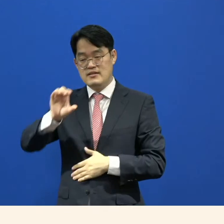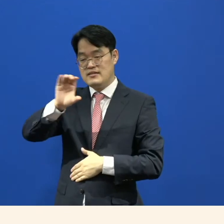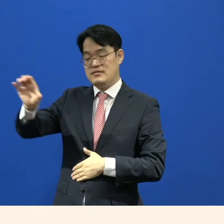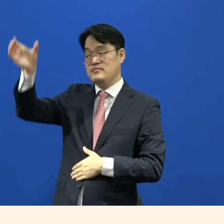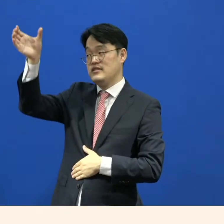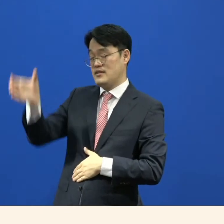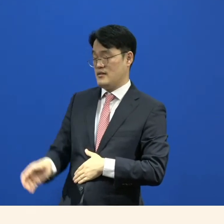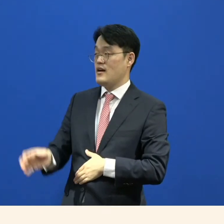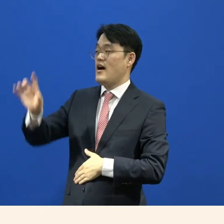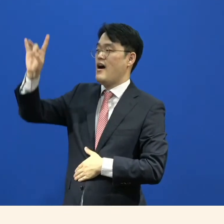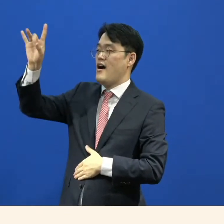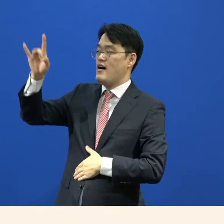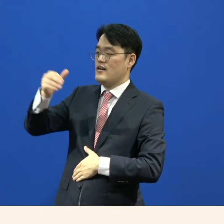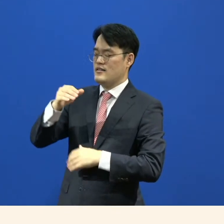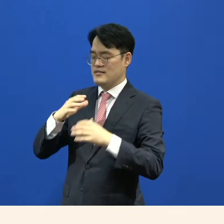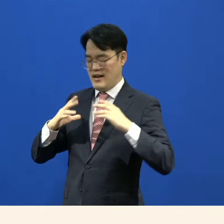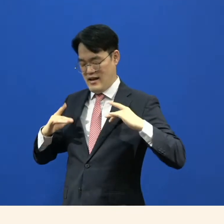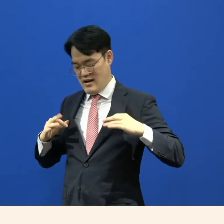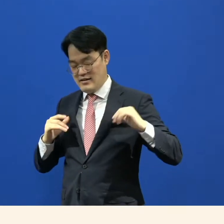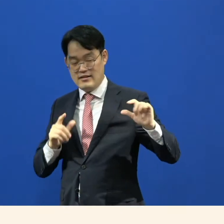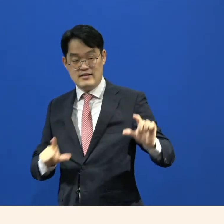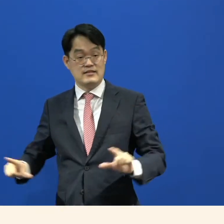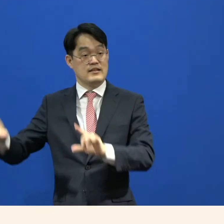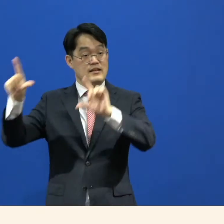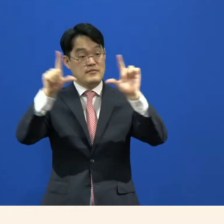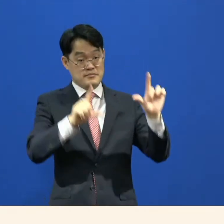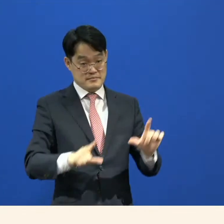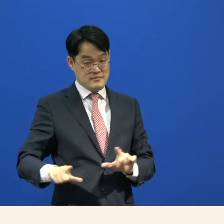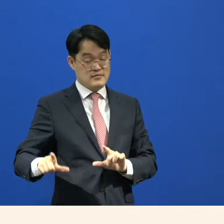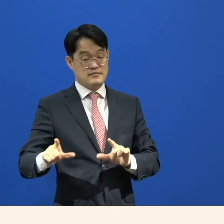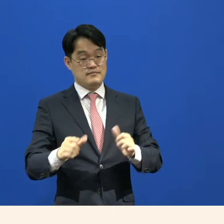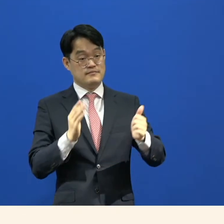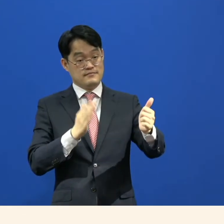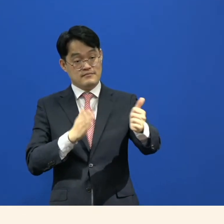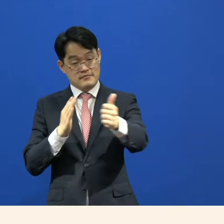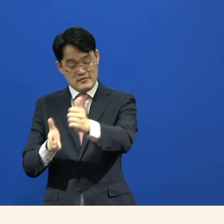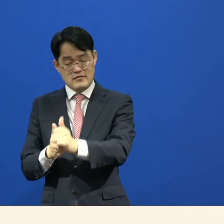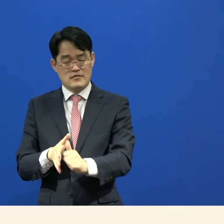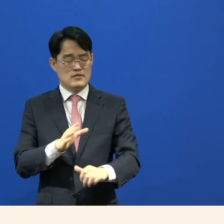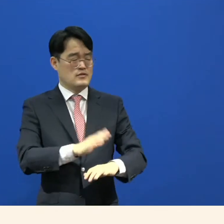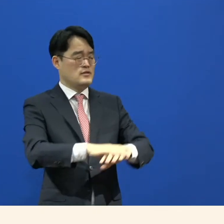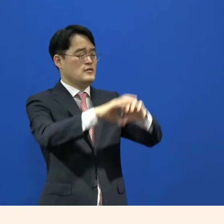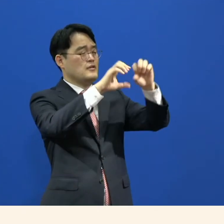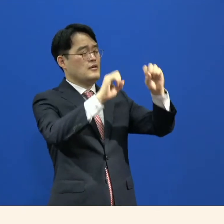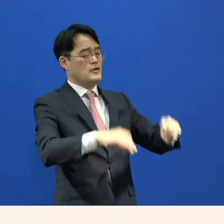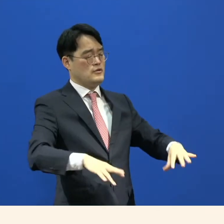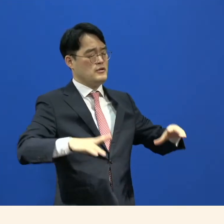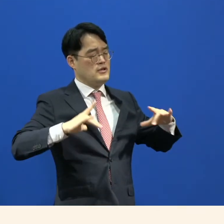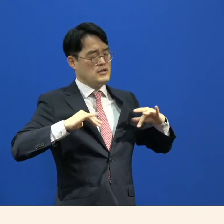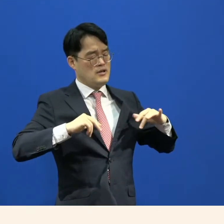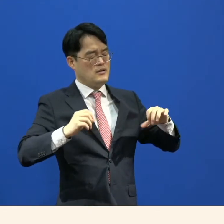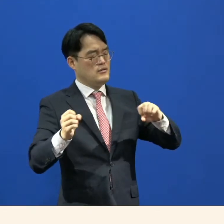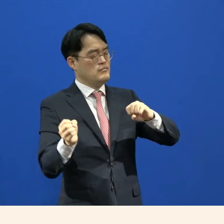십자가만을 자랑하는 인생으로 살아가시고 헛된 자랑을 다